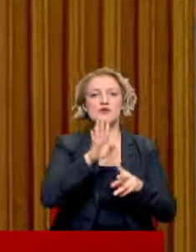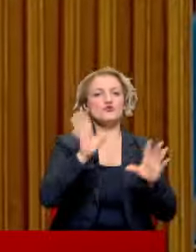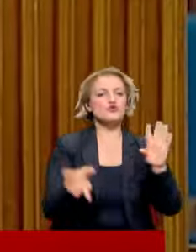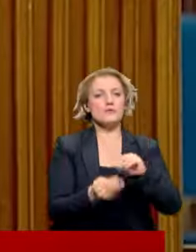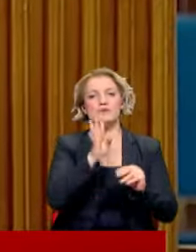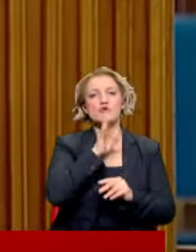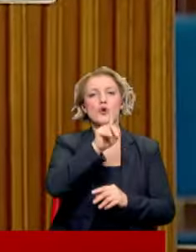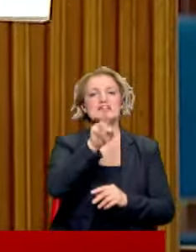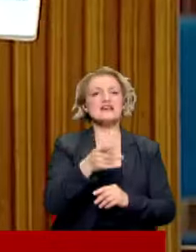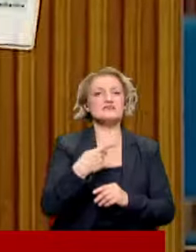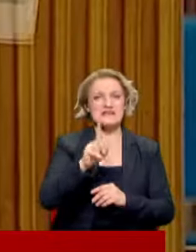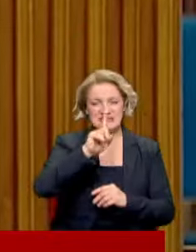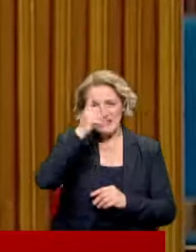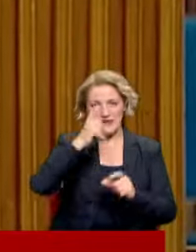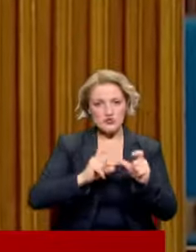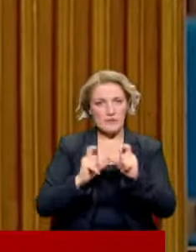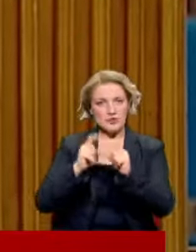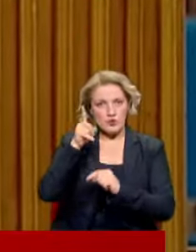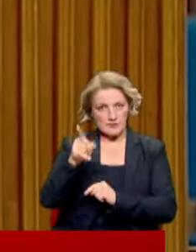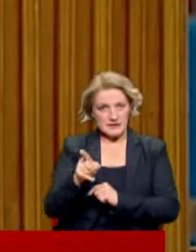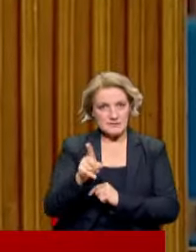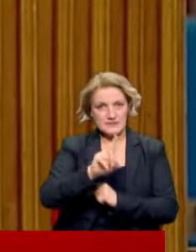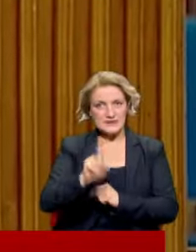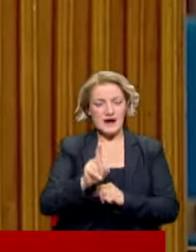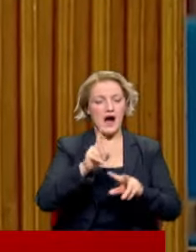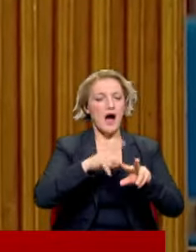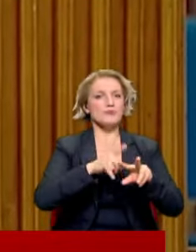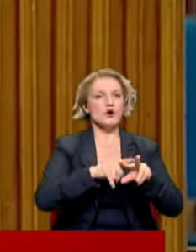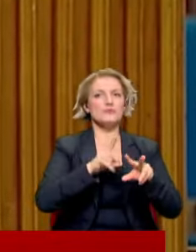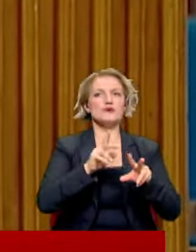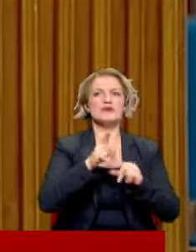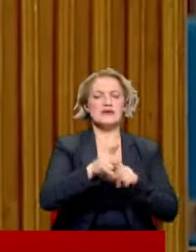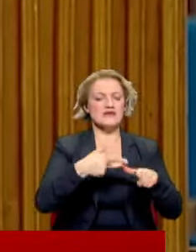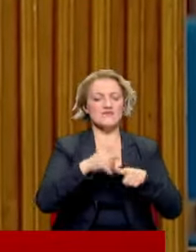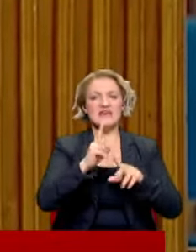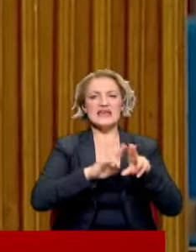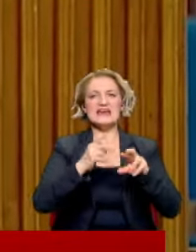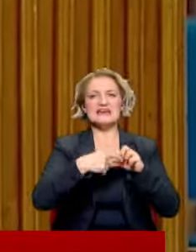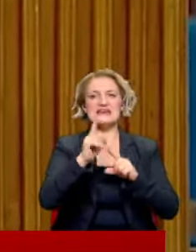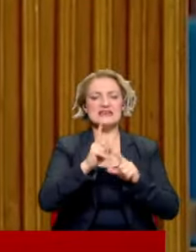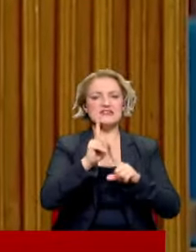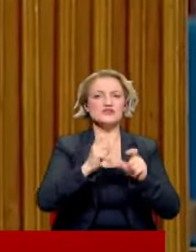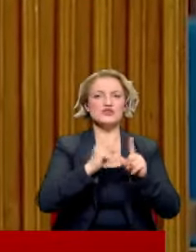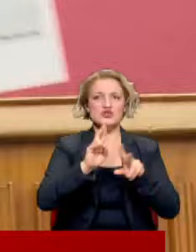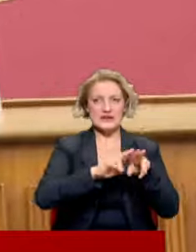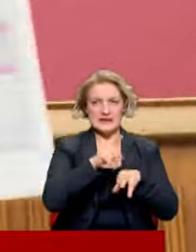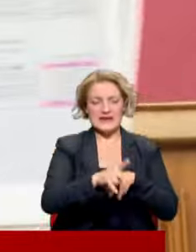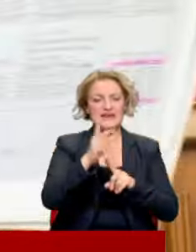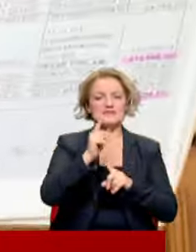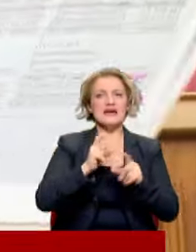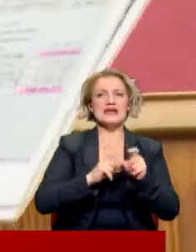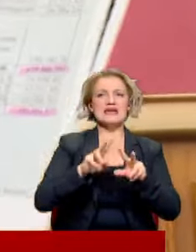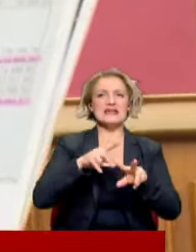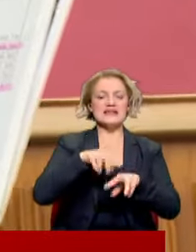lira. Sadece Soylu'ya mı kesmiş? Mehmet Özasıki'ye, Abdurrahim Boynukalı'na, Fikri Işık'a, İsmet Yılmaz'a,